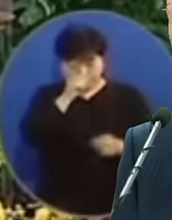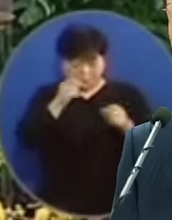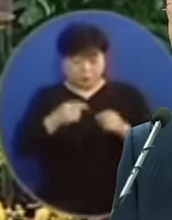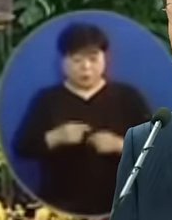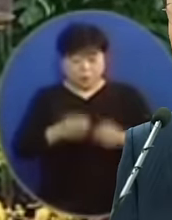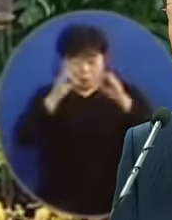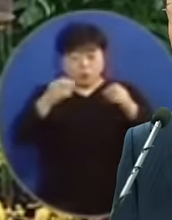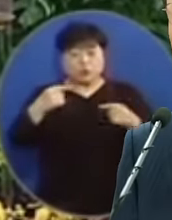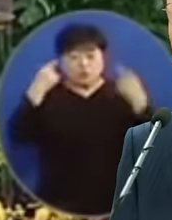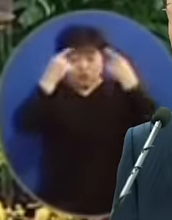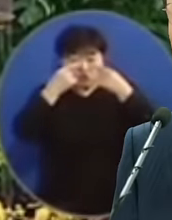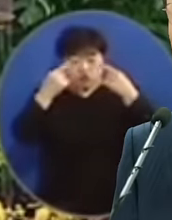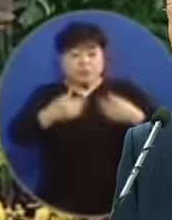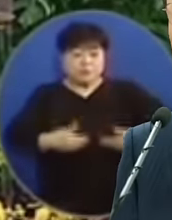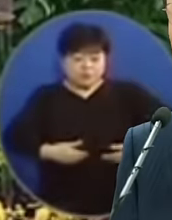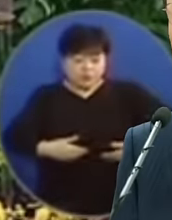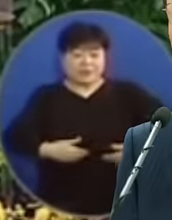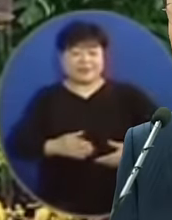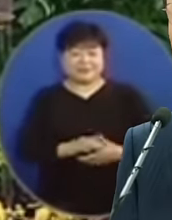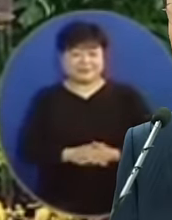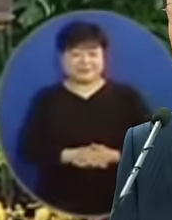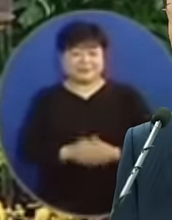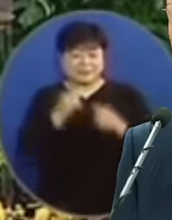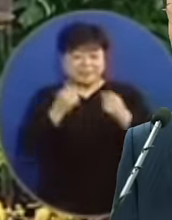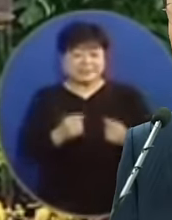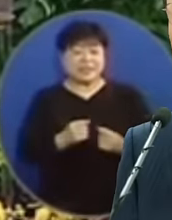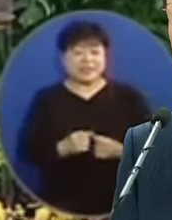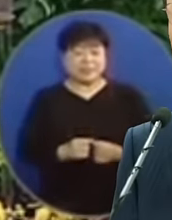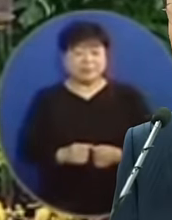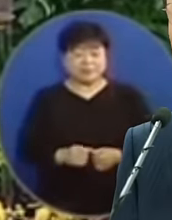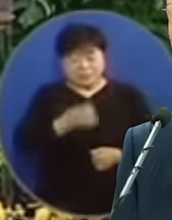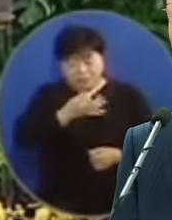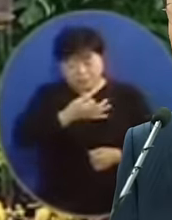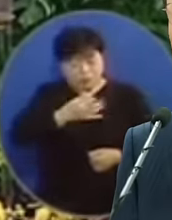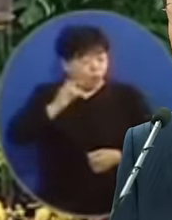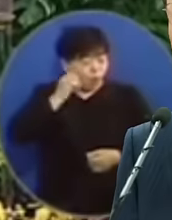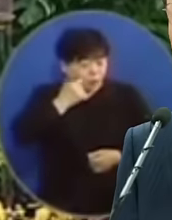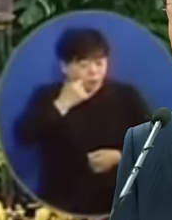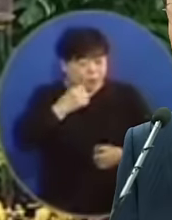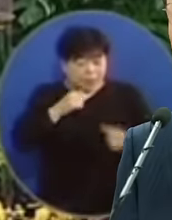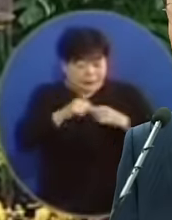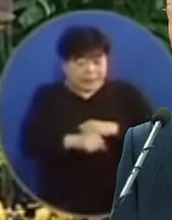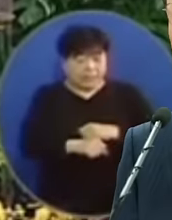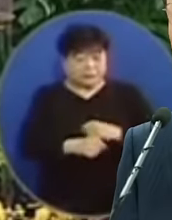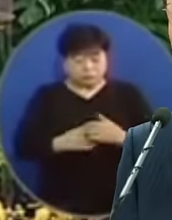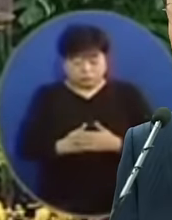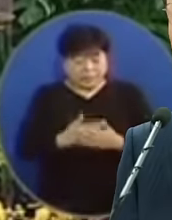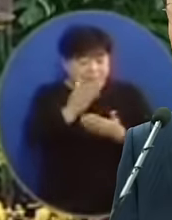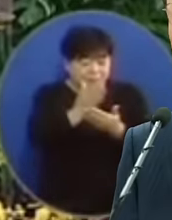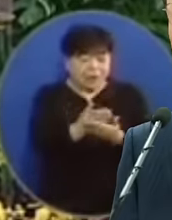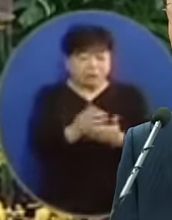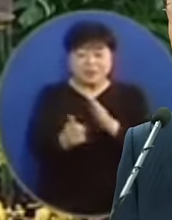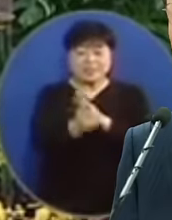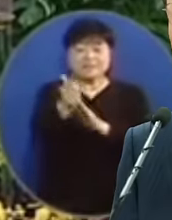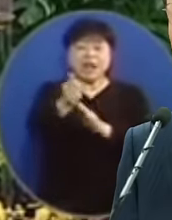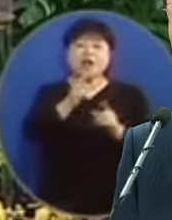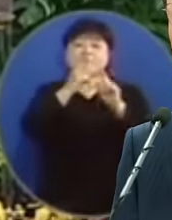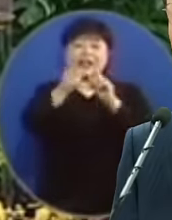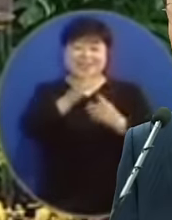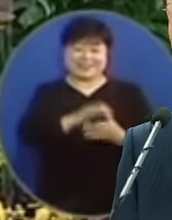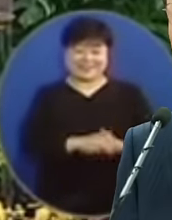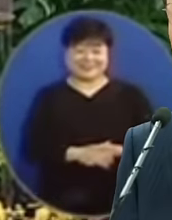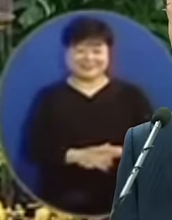플러스 현실을 보라는 것입니다. 우리의 삶의 현실이 아무리 힘들고 어려워도 낙마하거나 불안해하지 말고 희망을 말해야 되는